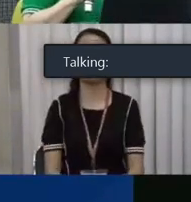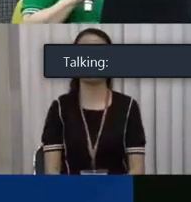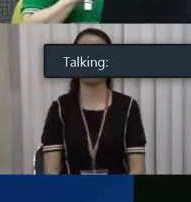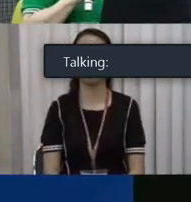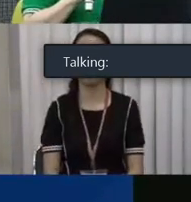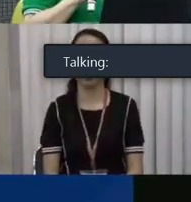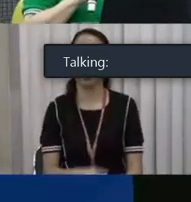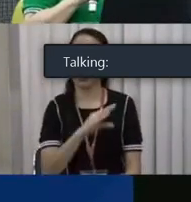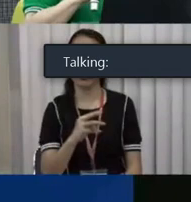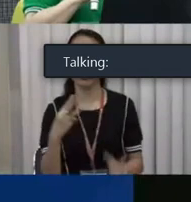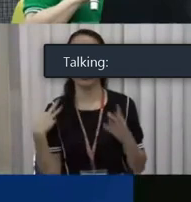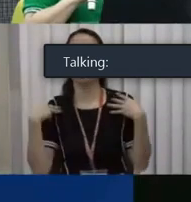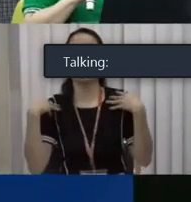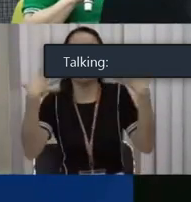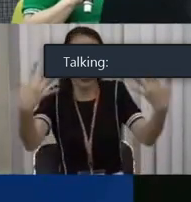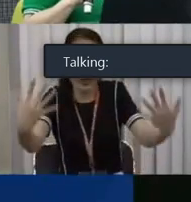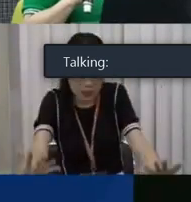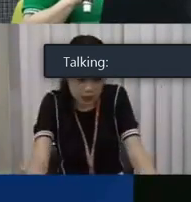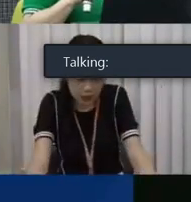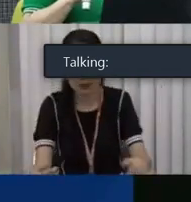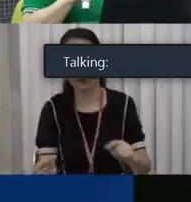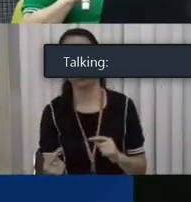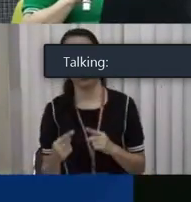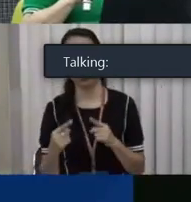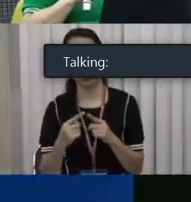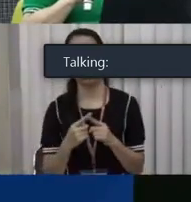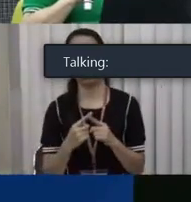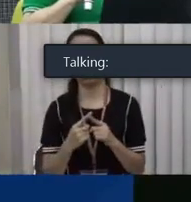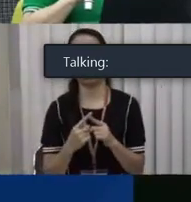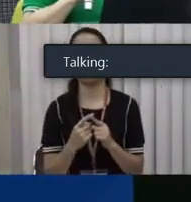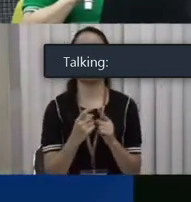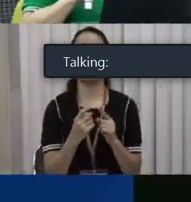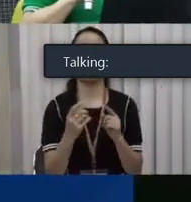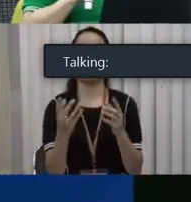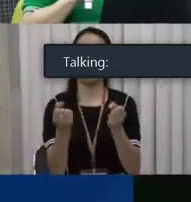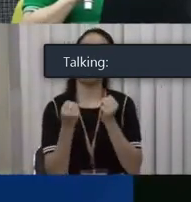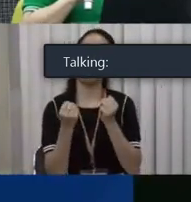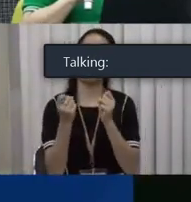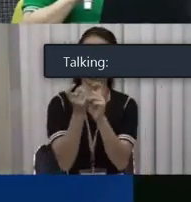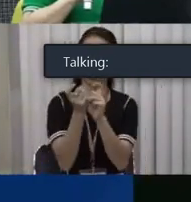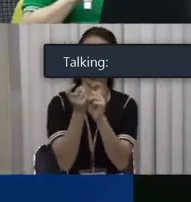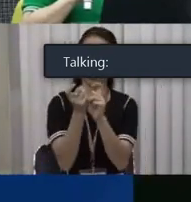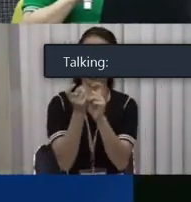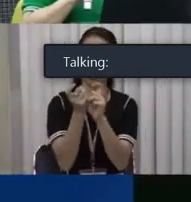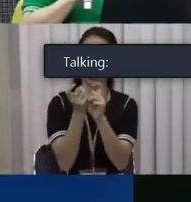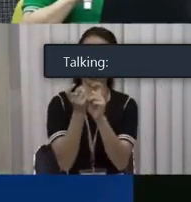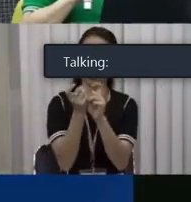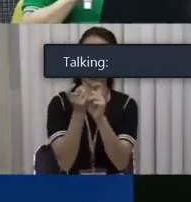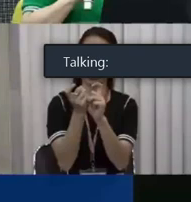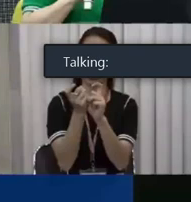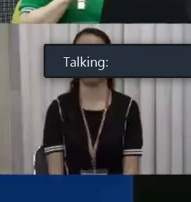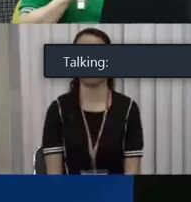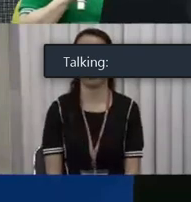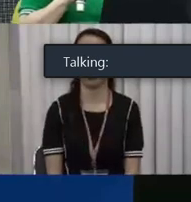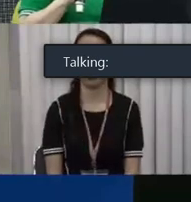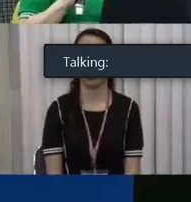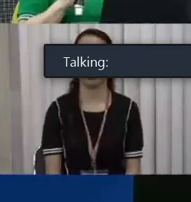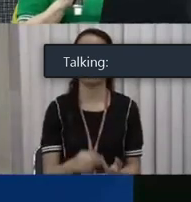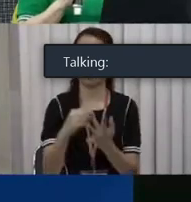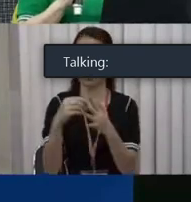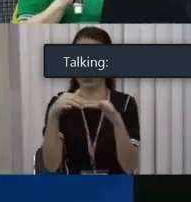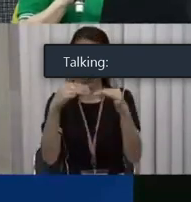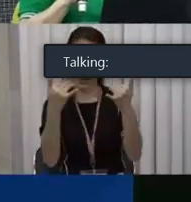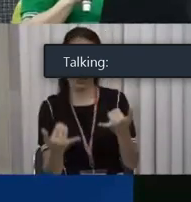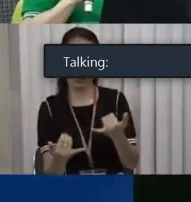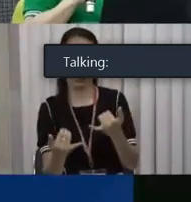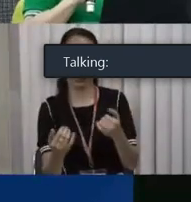karon. O kinahanglan nga willing po ta nga mo adapt sa change. Kay